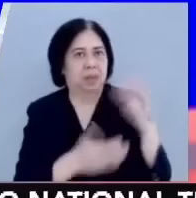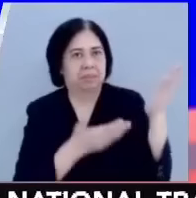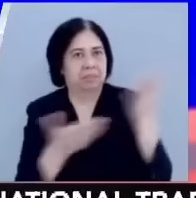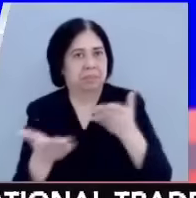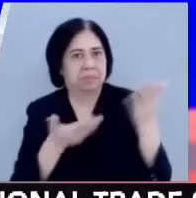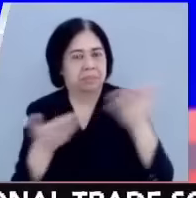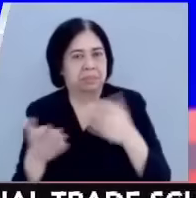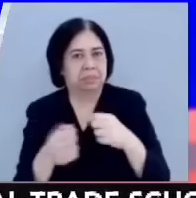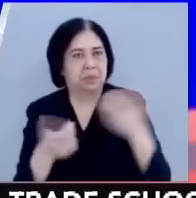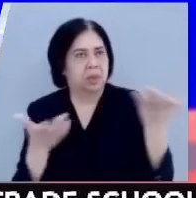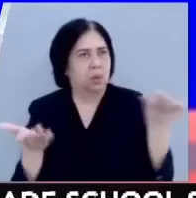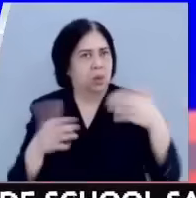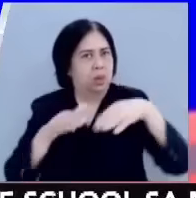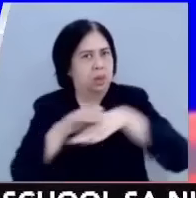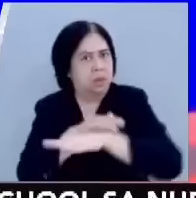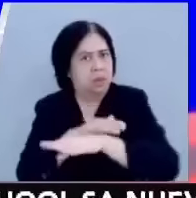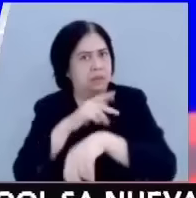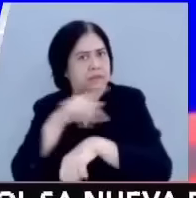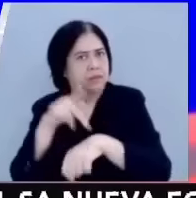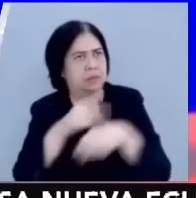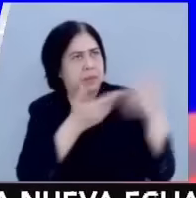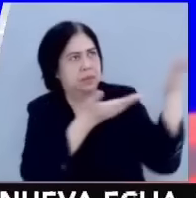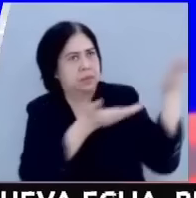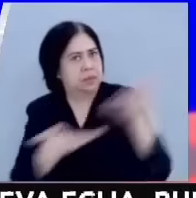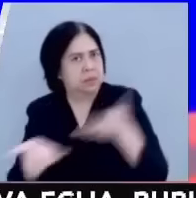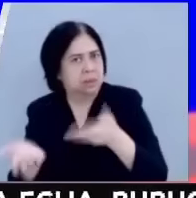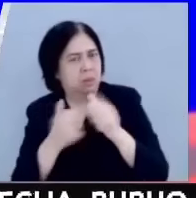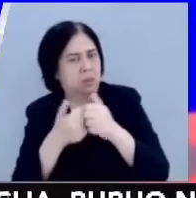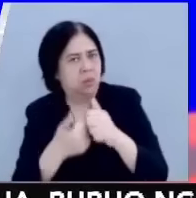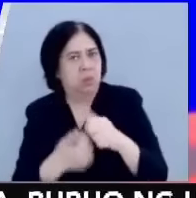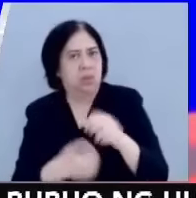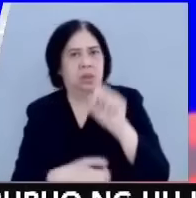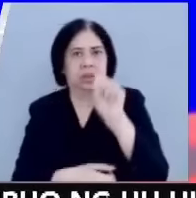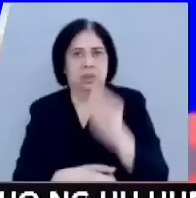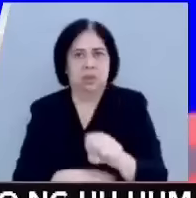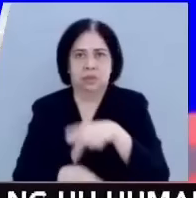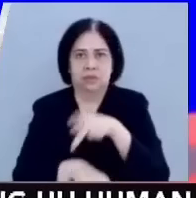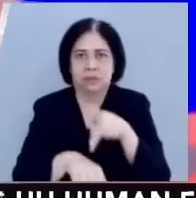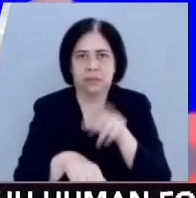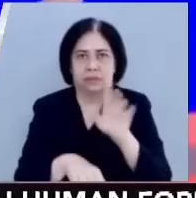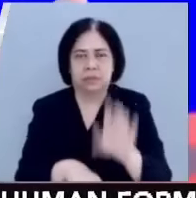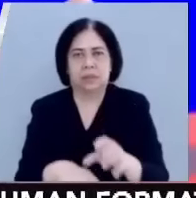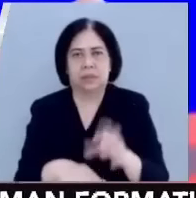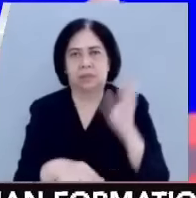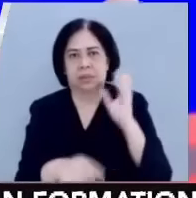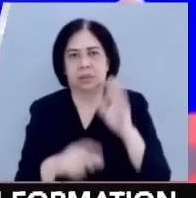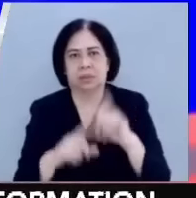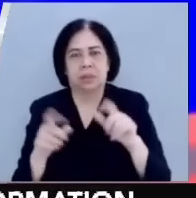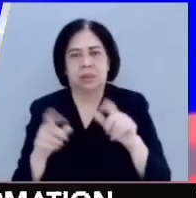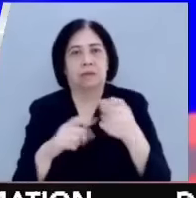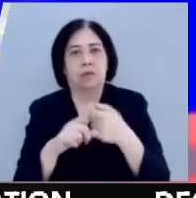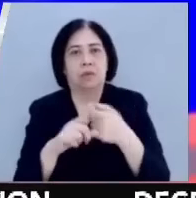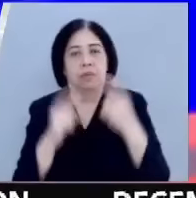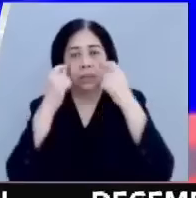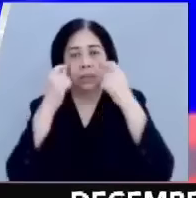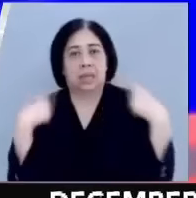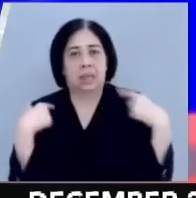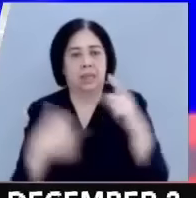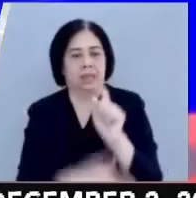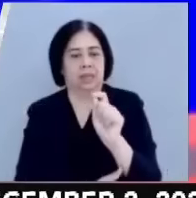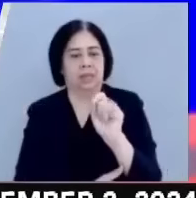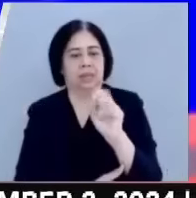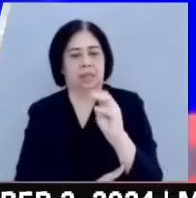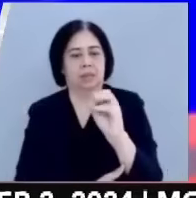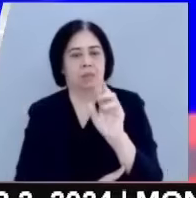points sa Philippines Uh Southern Philippines mula sa timor leste UM main ano